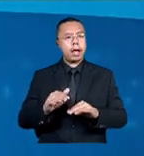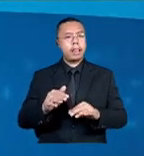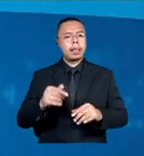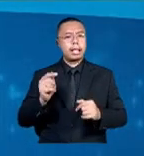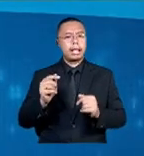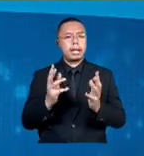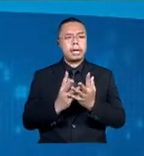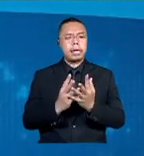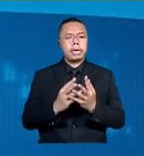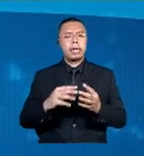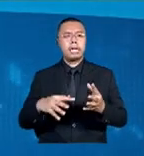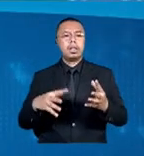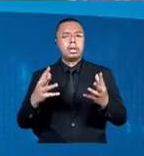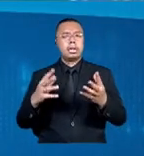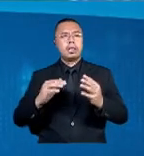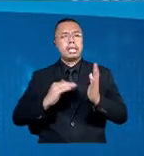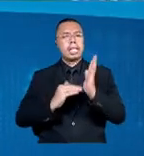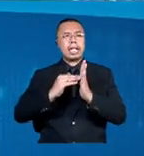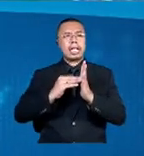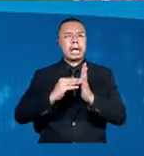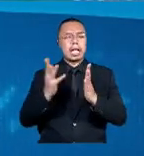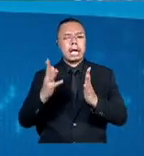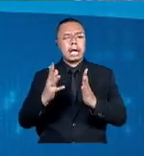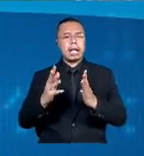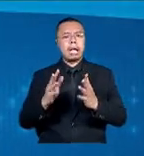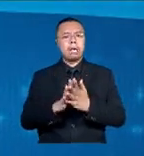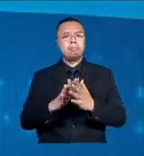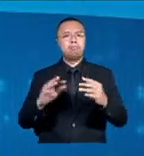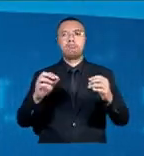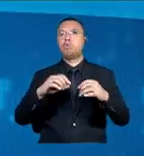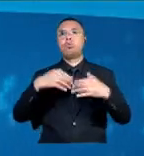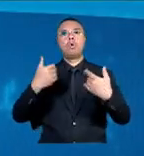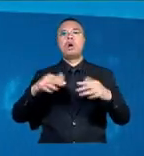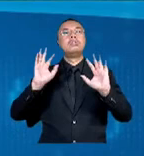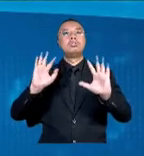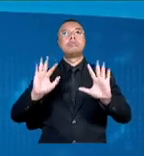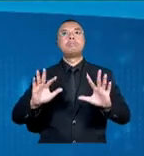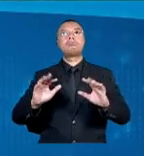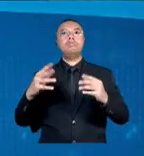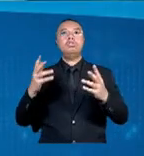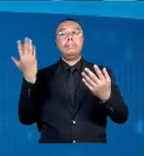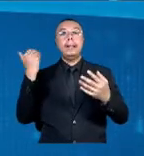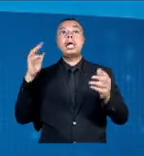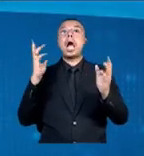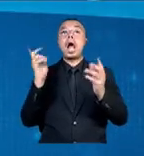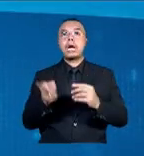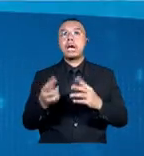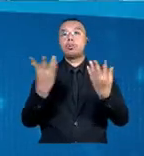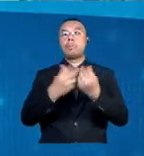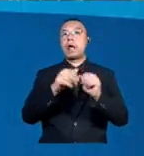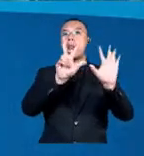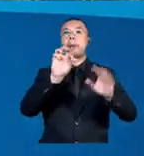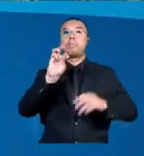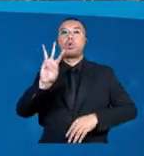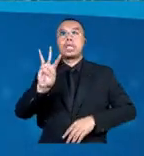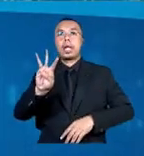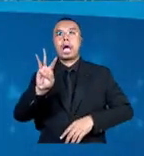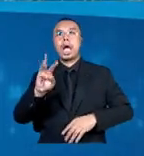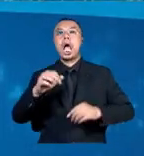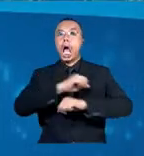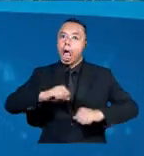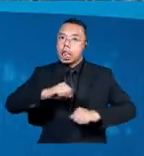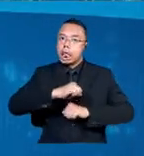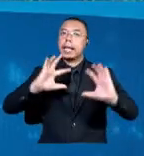tingkat kesembuhannya sangat tinggi di Kota Jayapura. Kemarin kami merawat 83 atlet dan ofisial